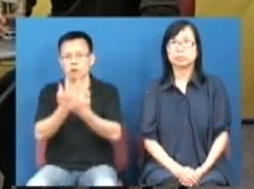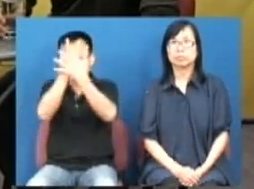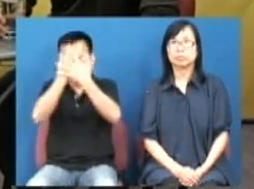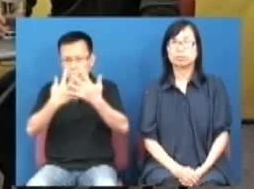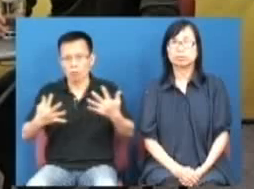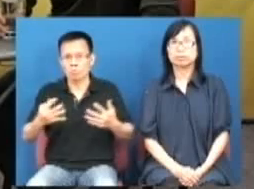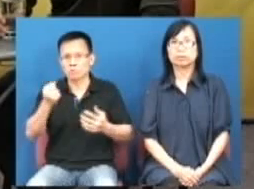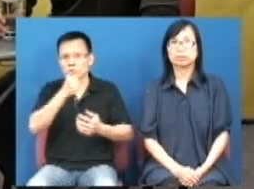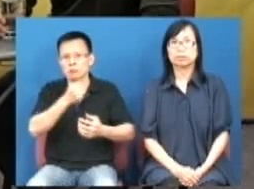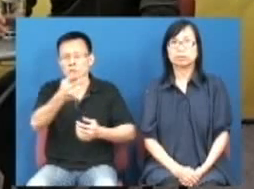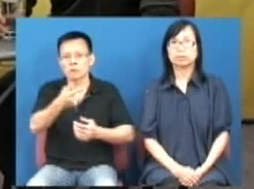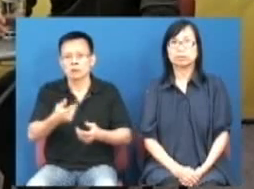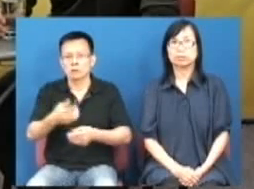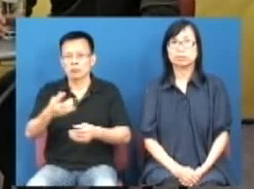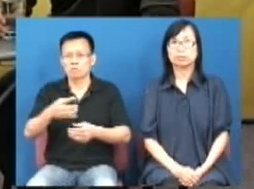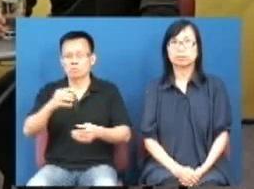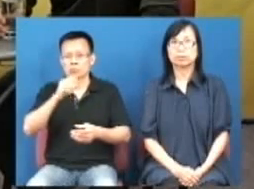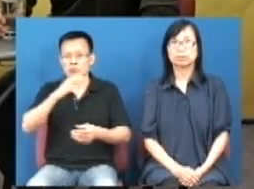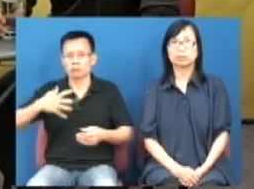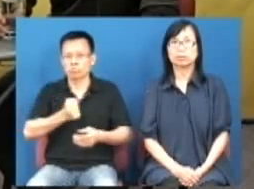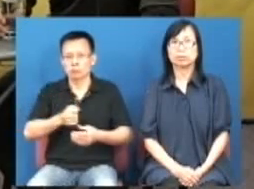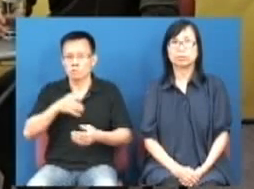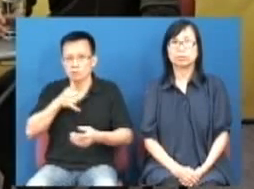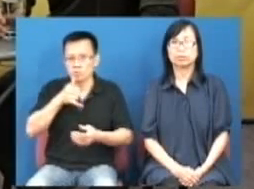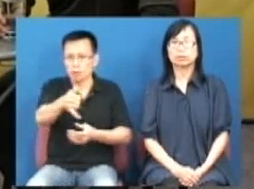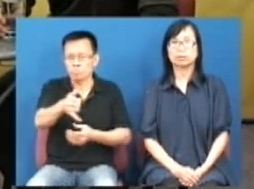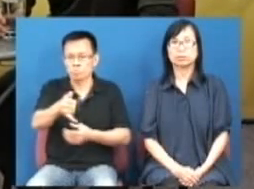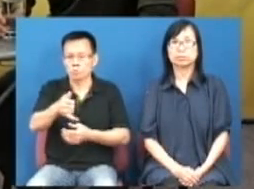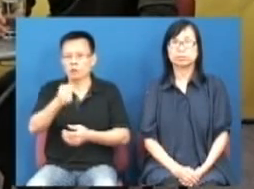權咧登記，都有權咧進入去媒體嘅採訪區。